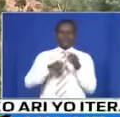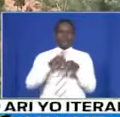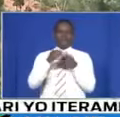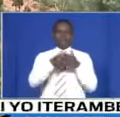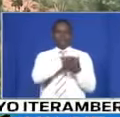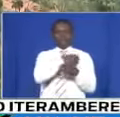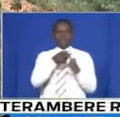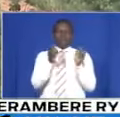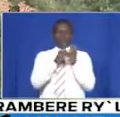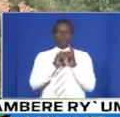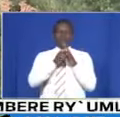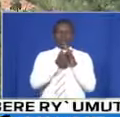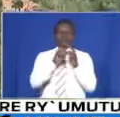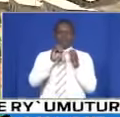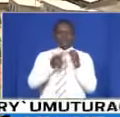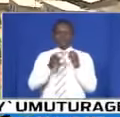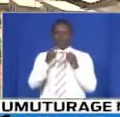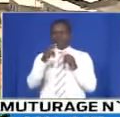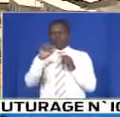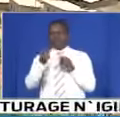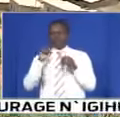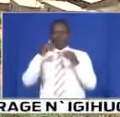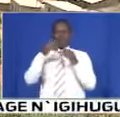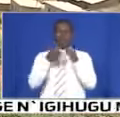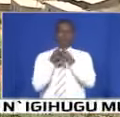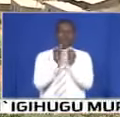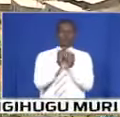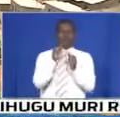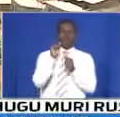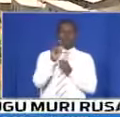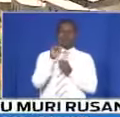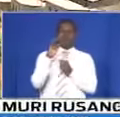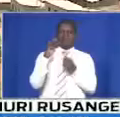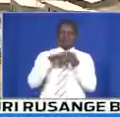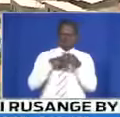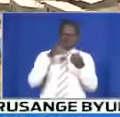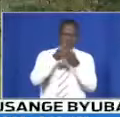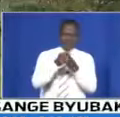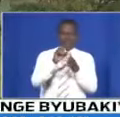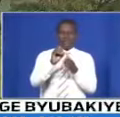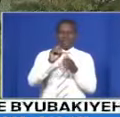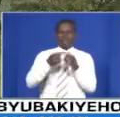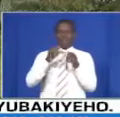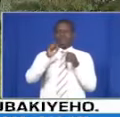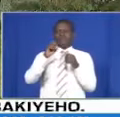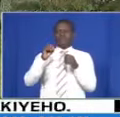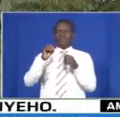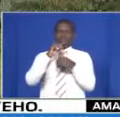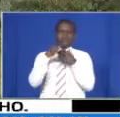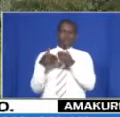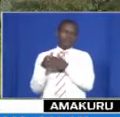k'umutungo, ariko binatangiriye kuri 0.25% 2019, ukurikiyeho 0.50% umwaka wa gatatu